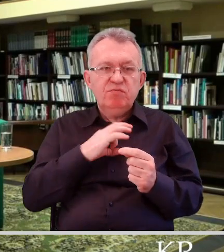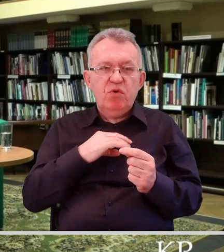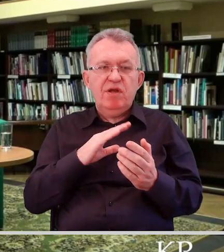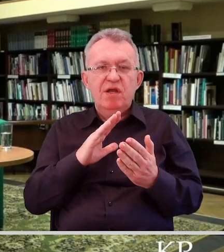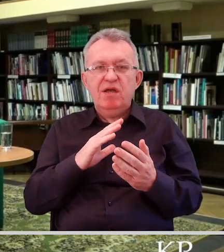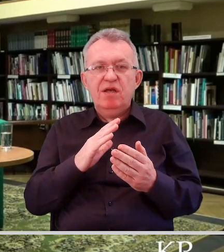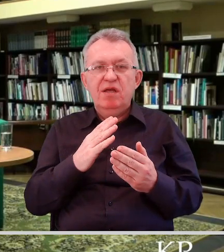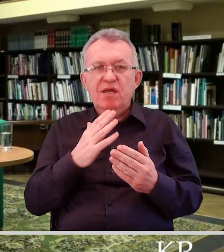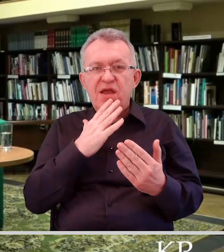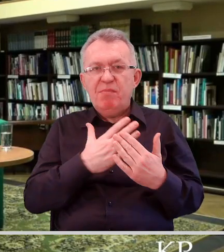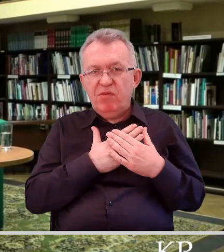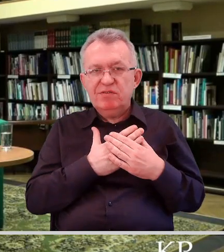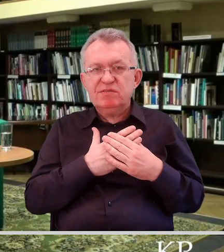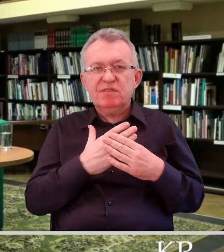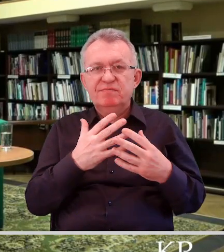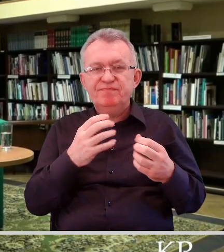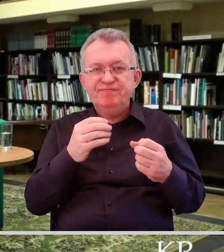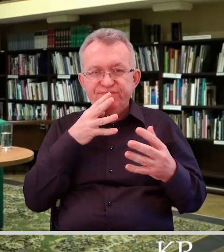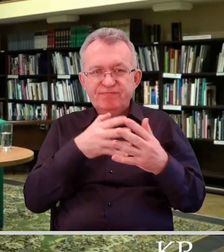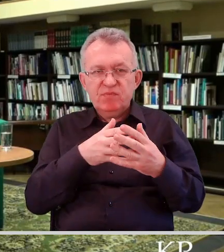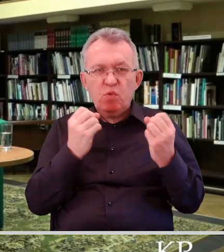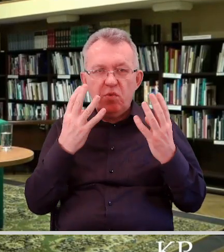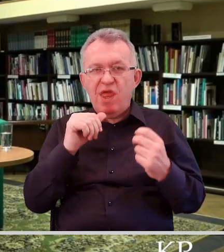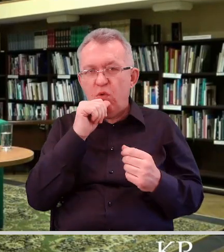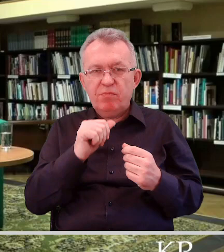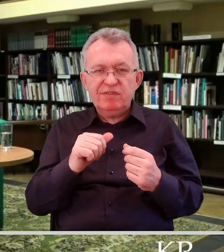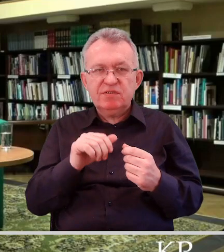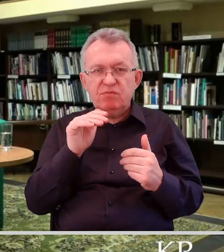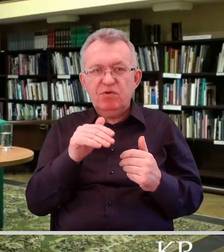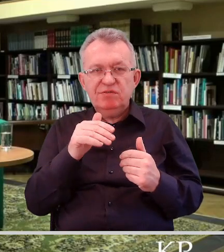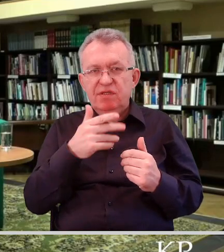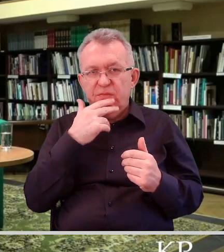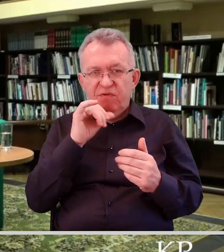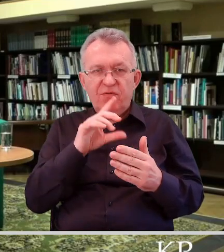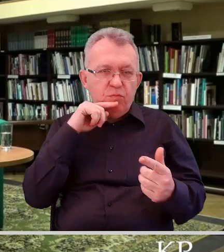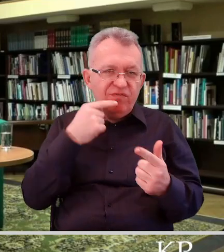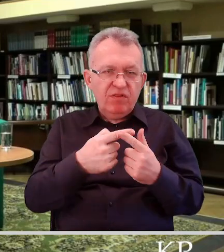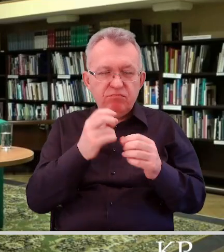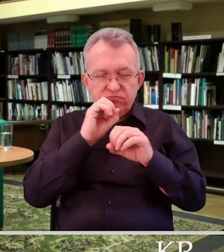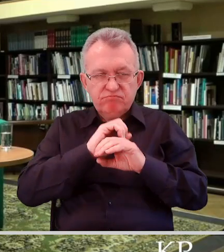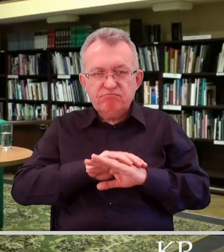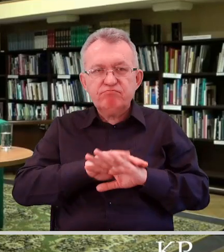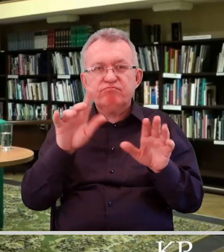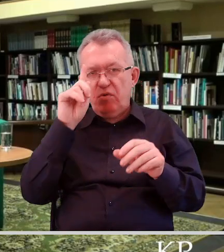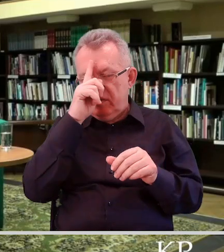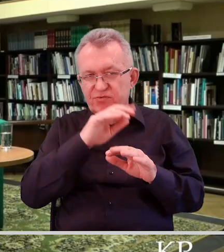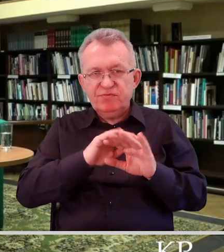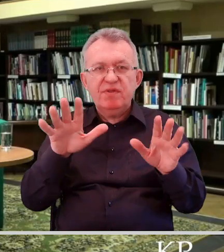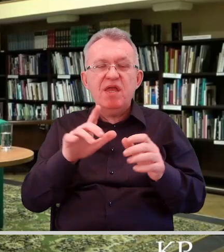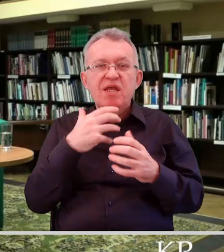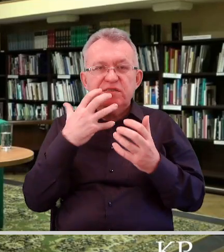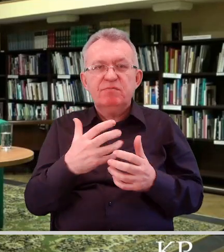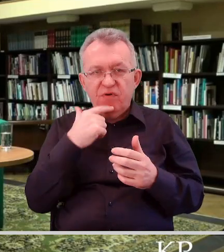amatorska diagnoza kultury europejskiej może nie powinna być wypowiadana publicznie, ale jednak powiem o tym.